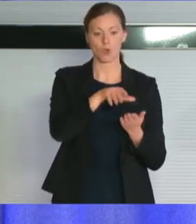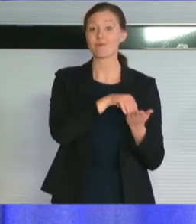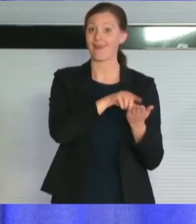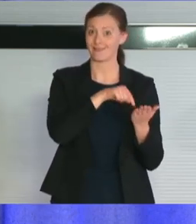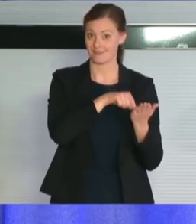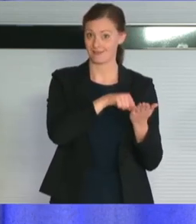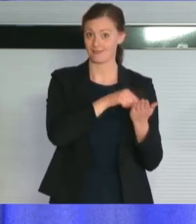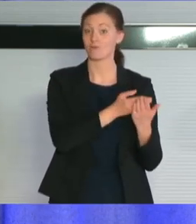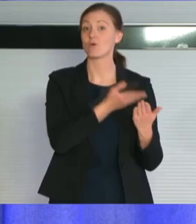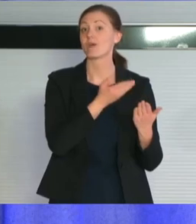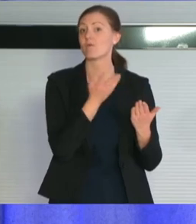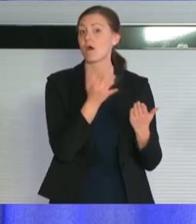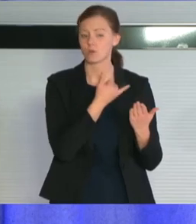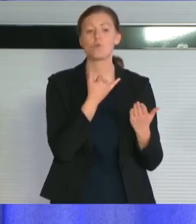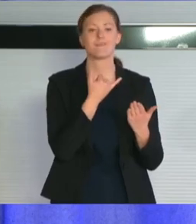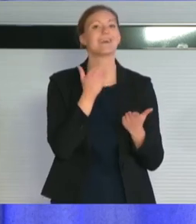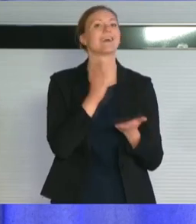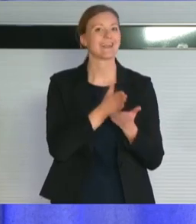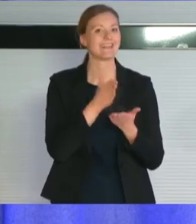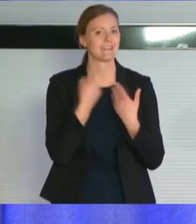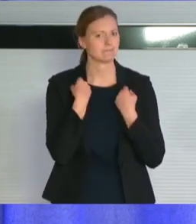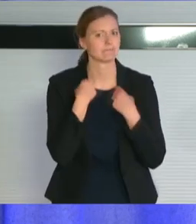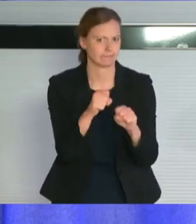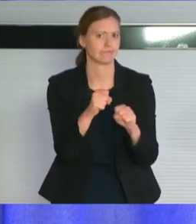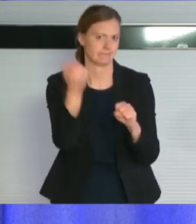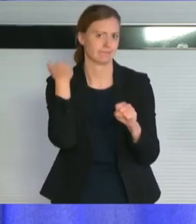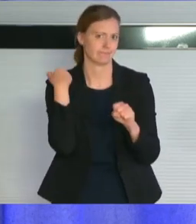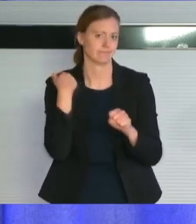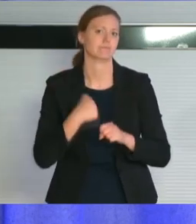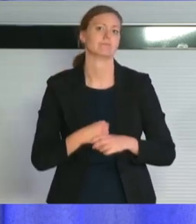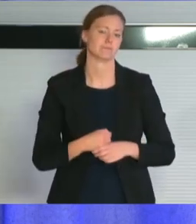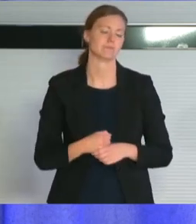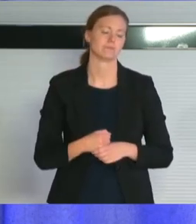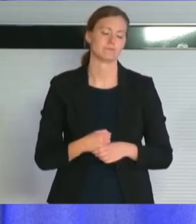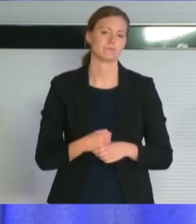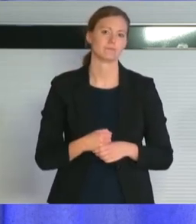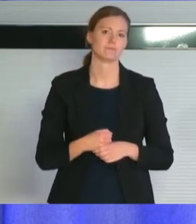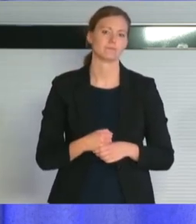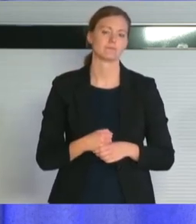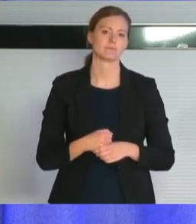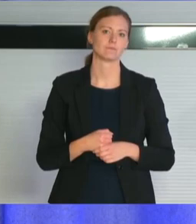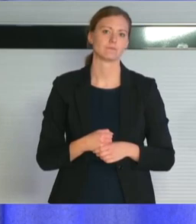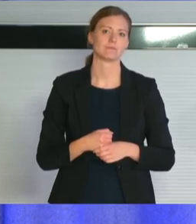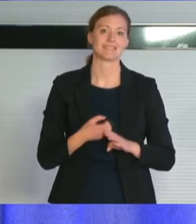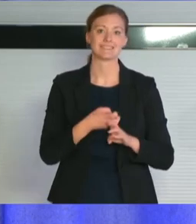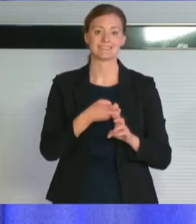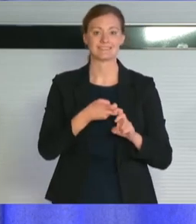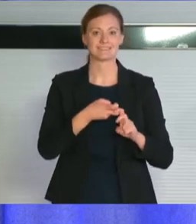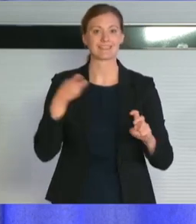Beregningene viser for det første at det var riktig å sette inn tiltakene. Før de strenge